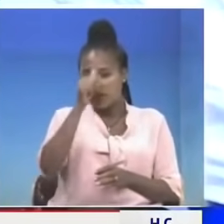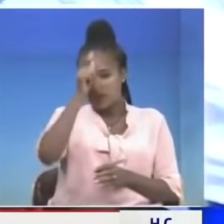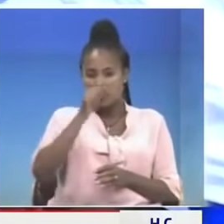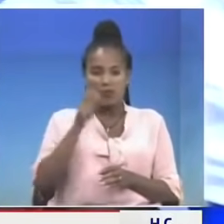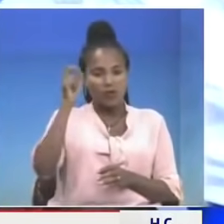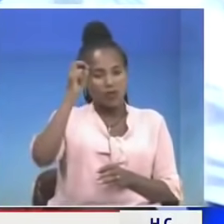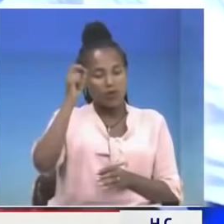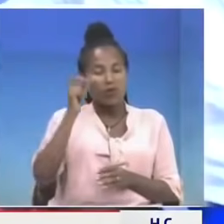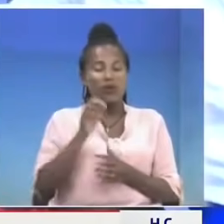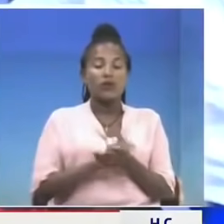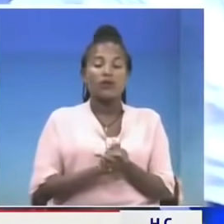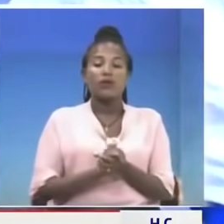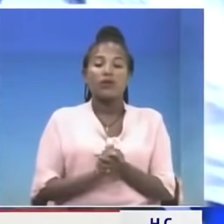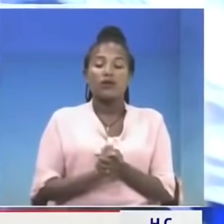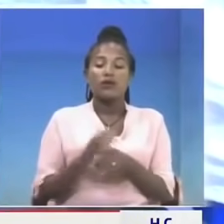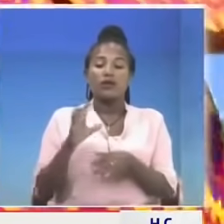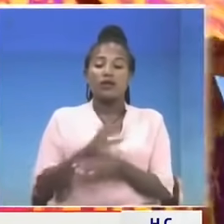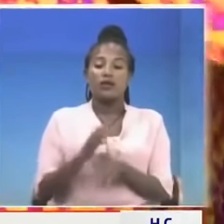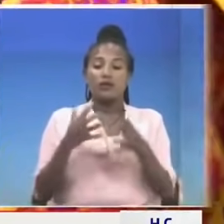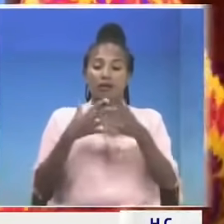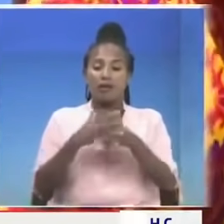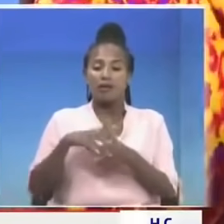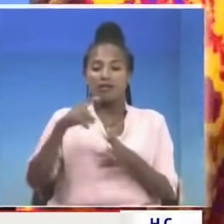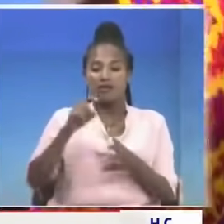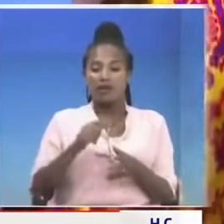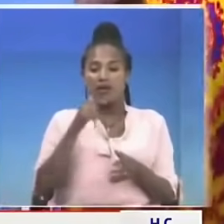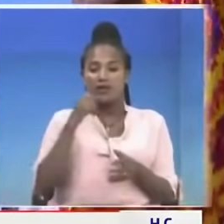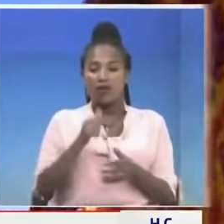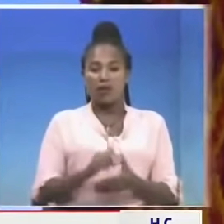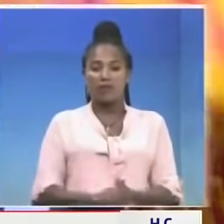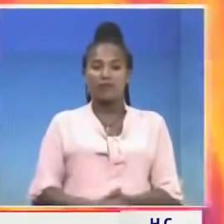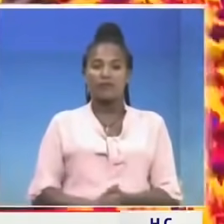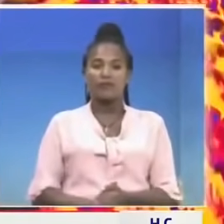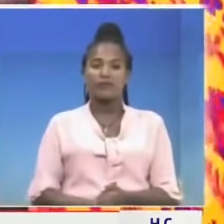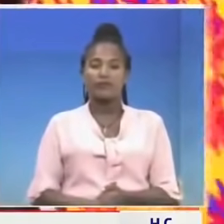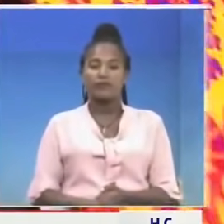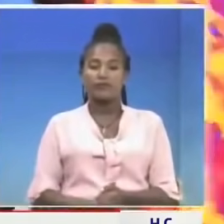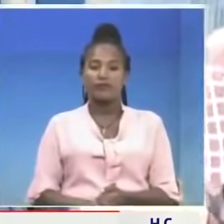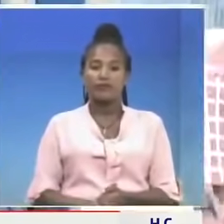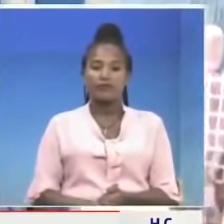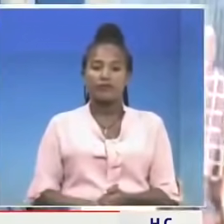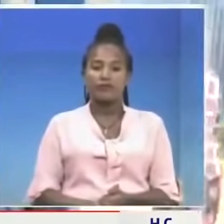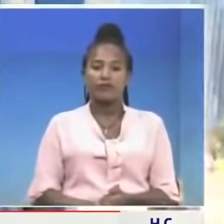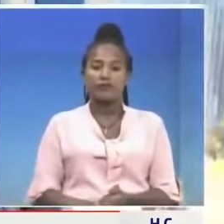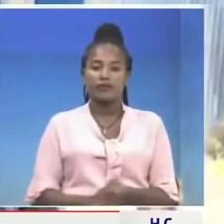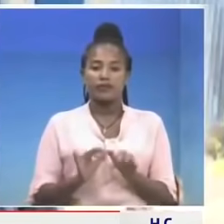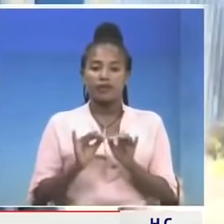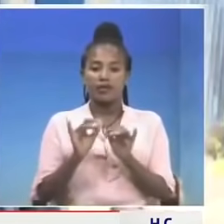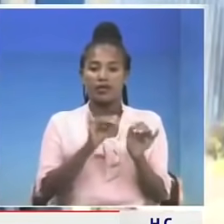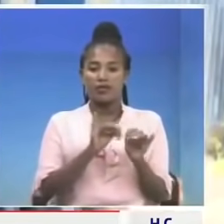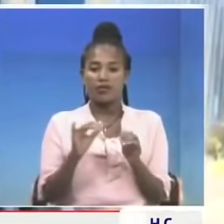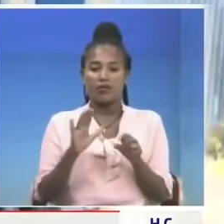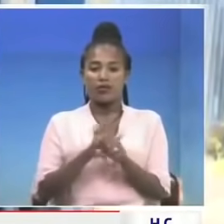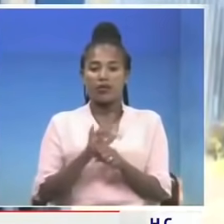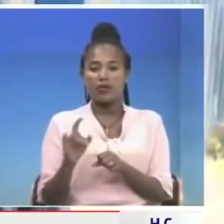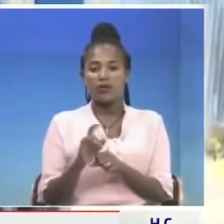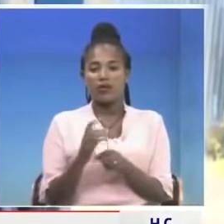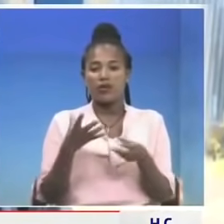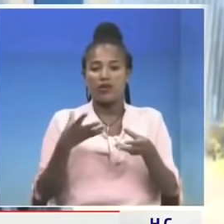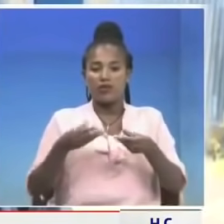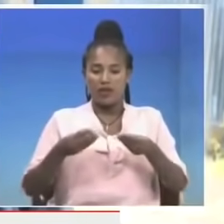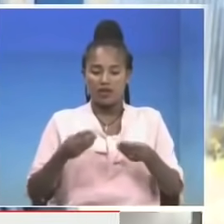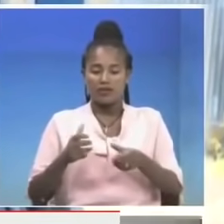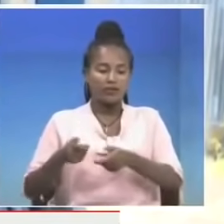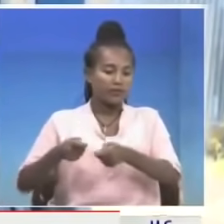ትኩም ቀንስኪያልፍ መተባበር እንደሚገባ ማሳሰቢያ ዘል መልእክታቸውን አስተላልፈዋል። በቀጣይ ደግሞ በቂ የሆነ ፍራሽም